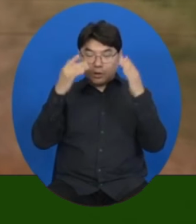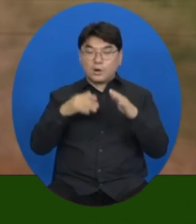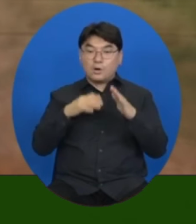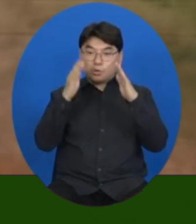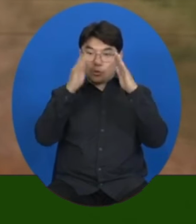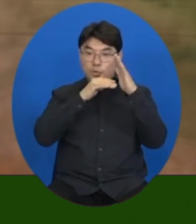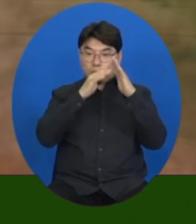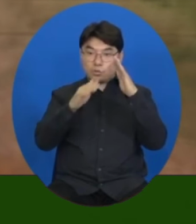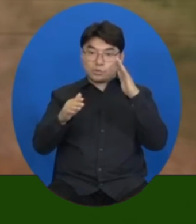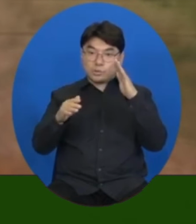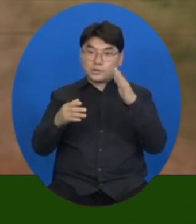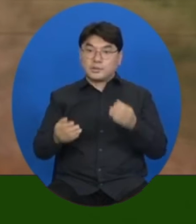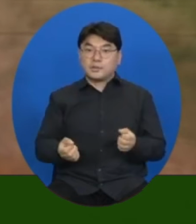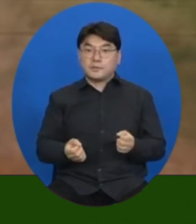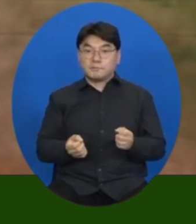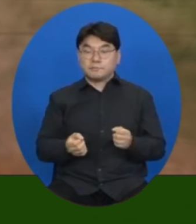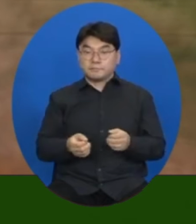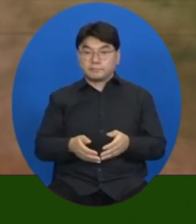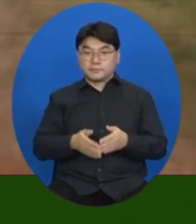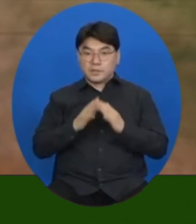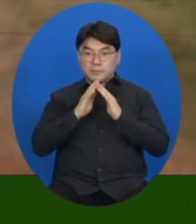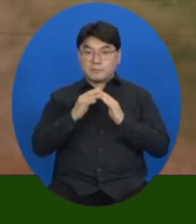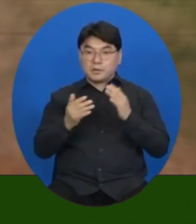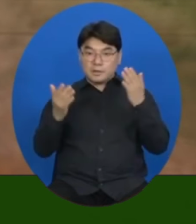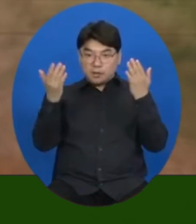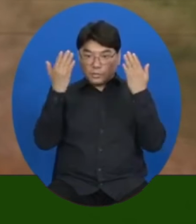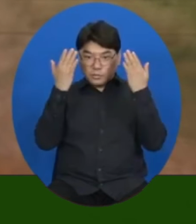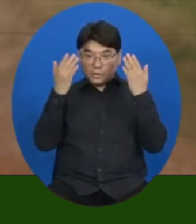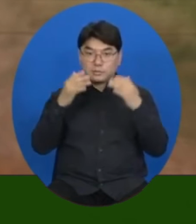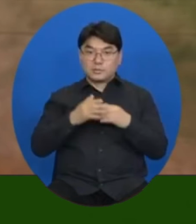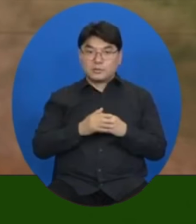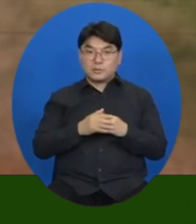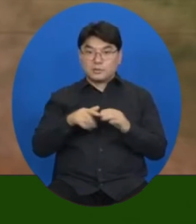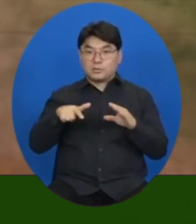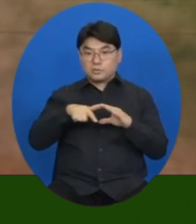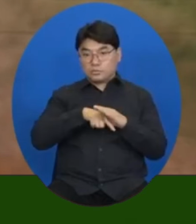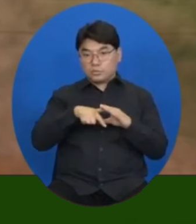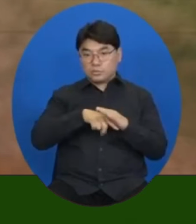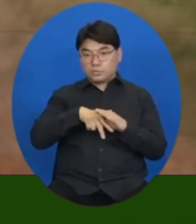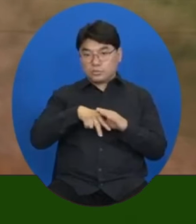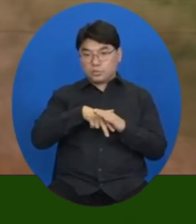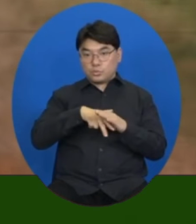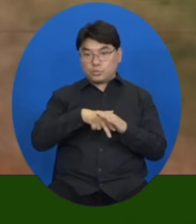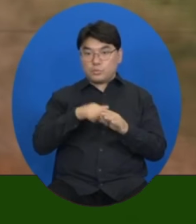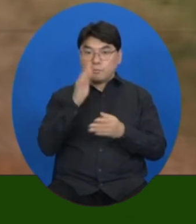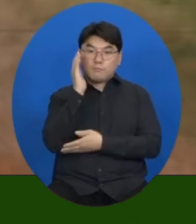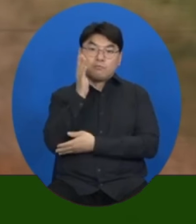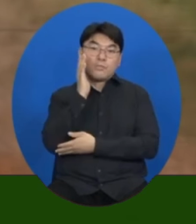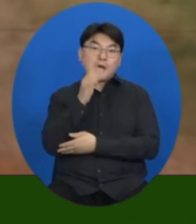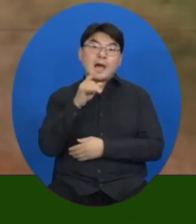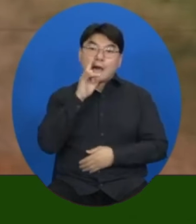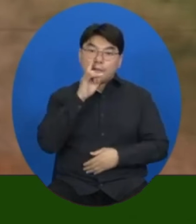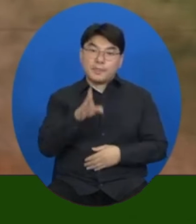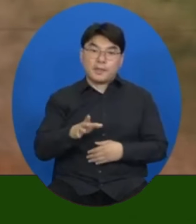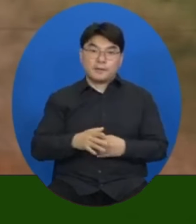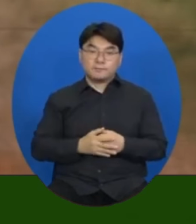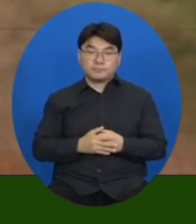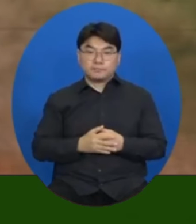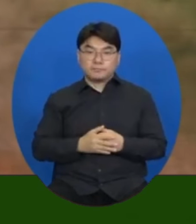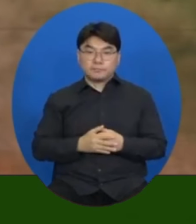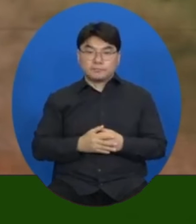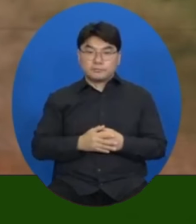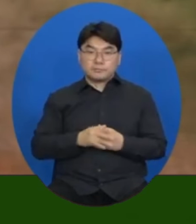학교예요이 공립학교에서는 뭐 이렇게 기독교 얘기하면 안 됩니다 종교 얘기하면 안 돼요 지금이 미국